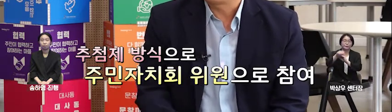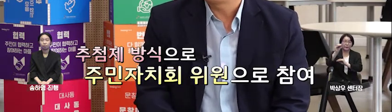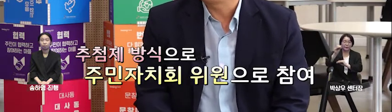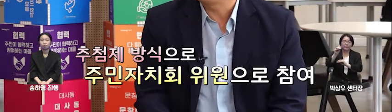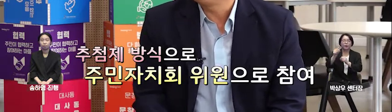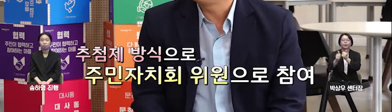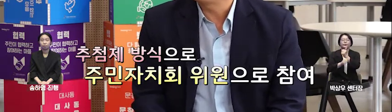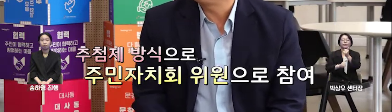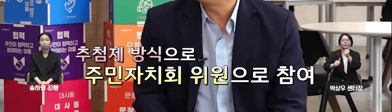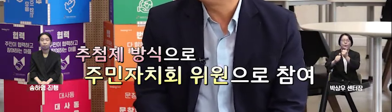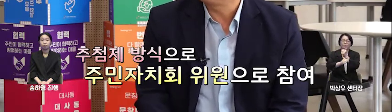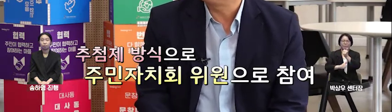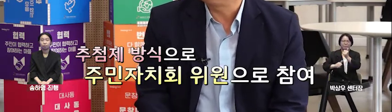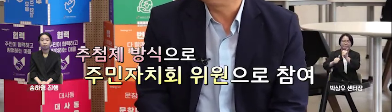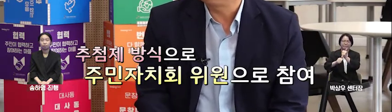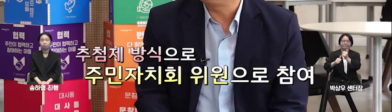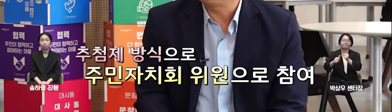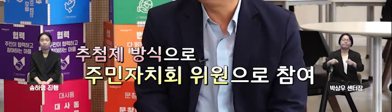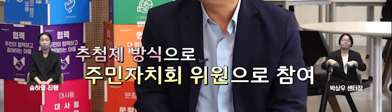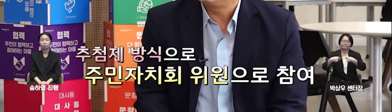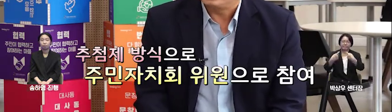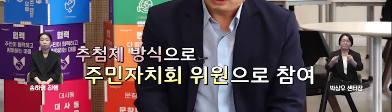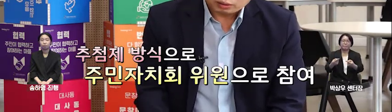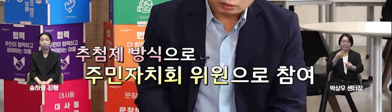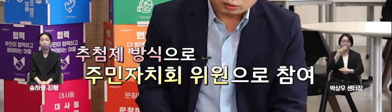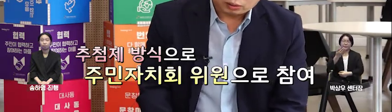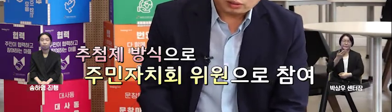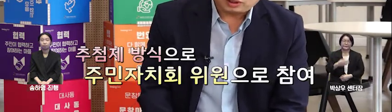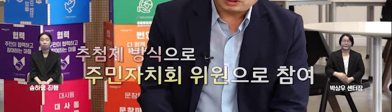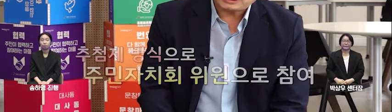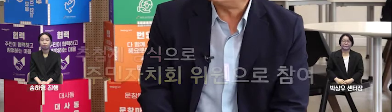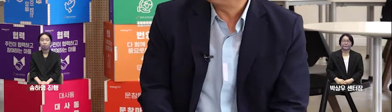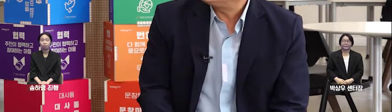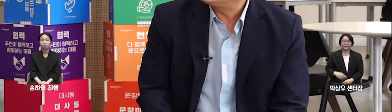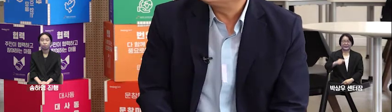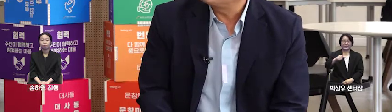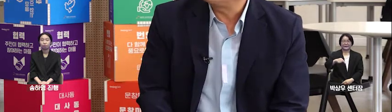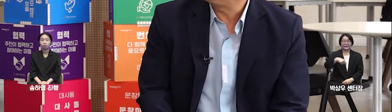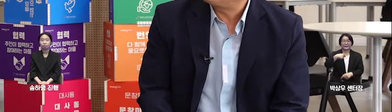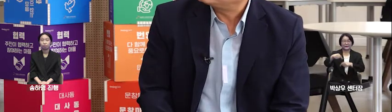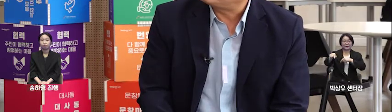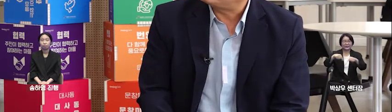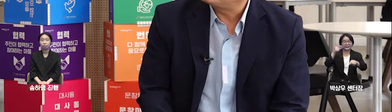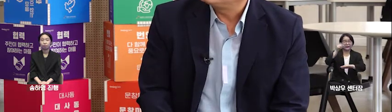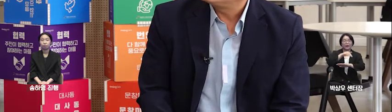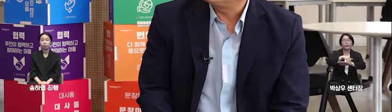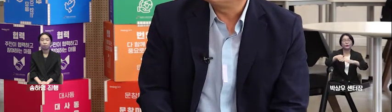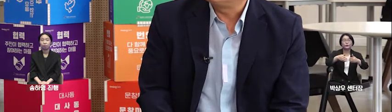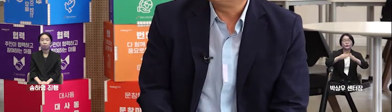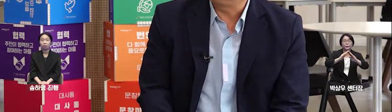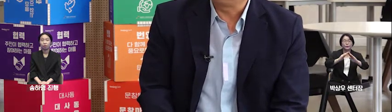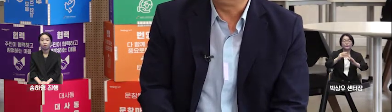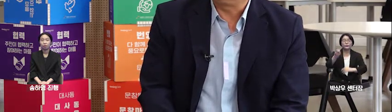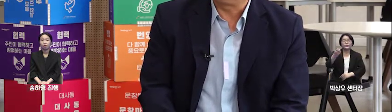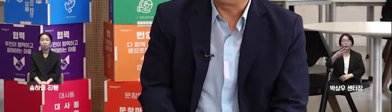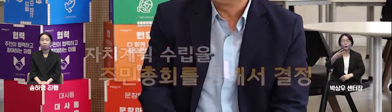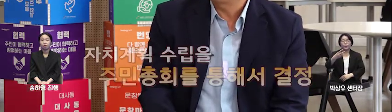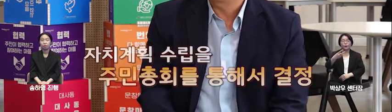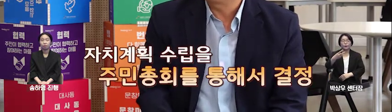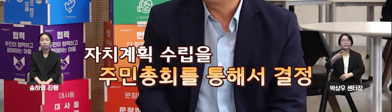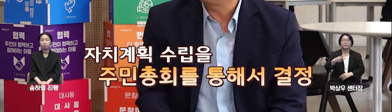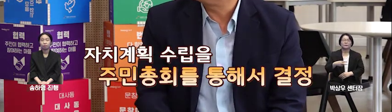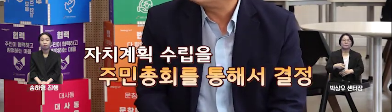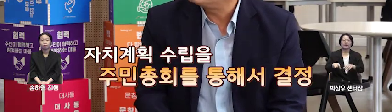위원이 위원으로 참여하실 수가 있고요. 또 자치계획을 또 수립하도록 그리고 그러한 것들을